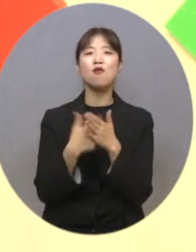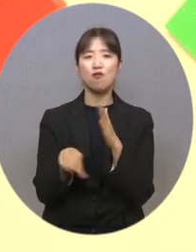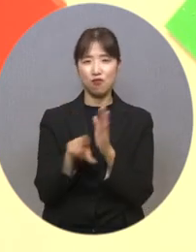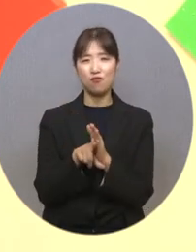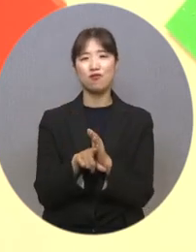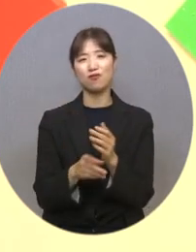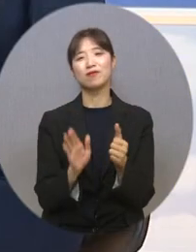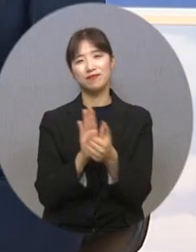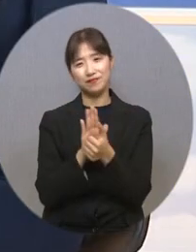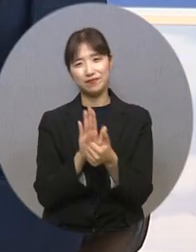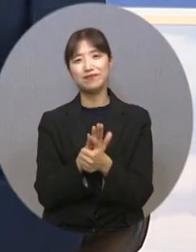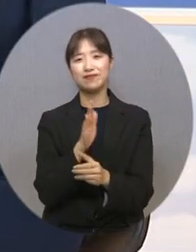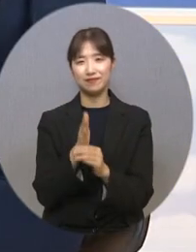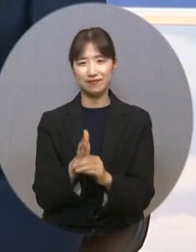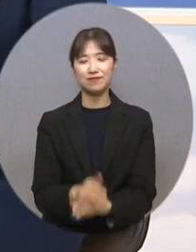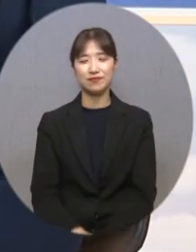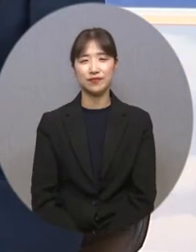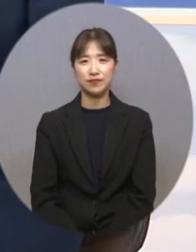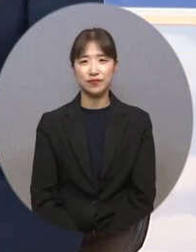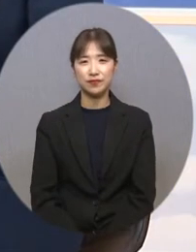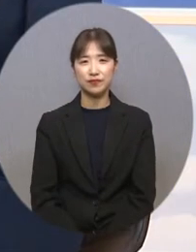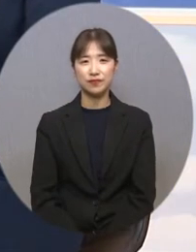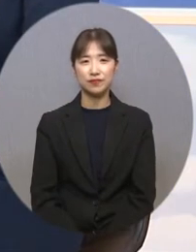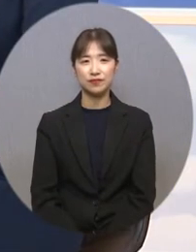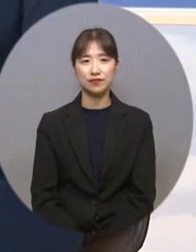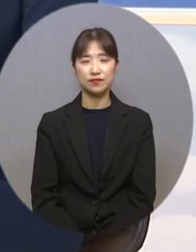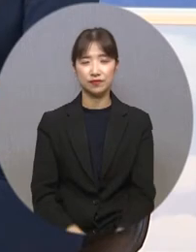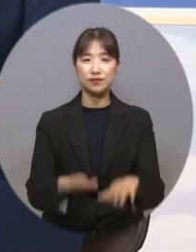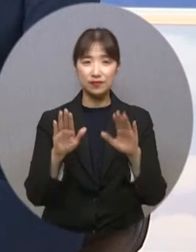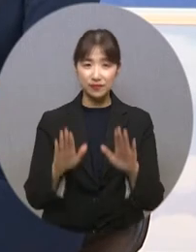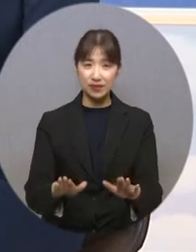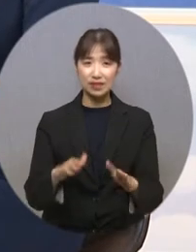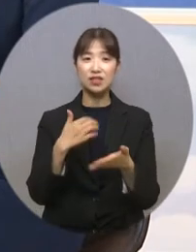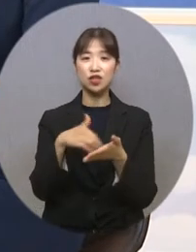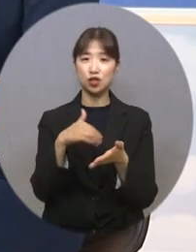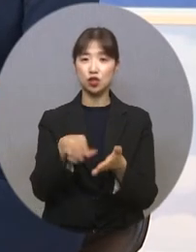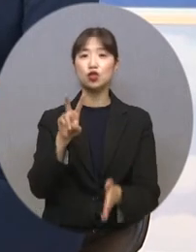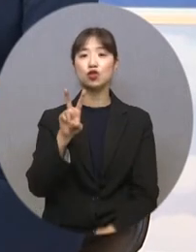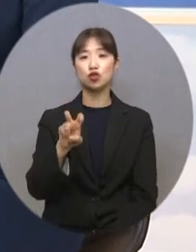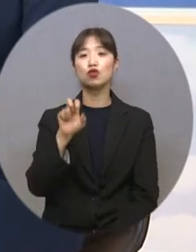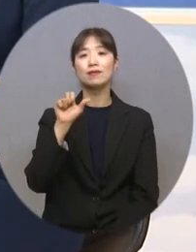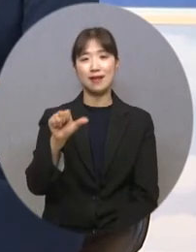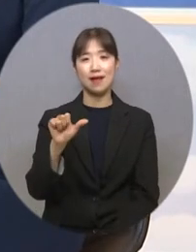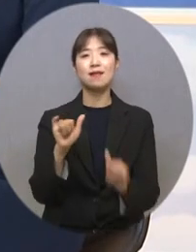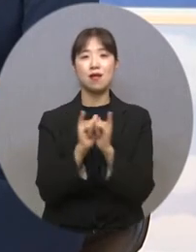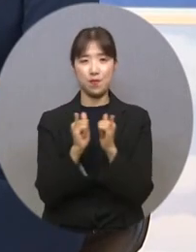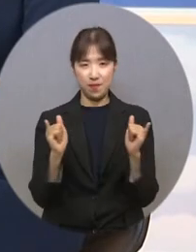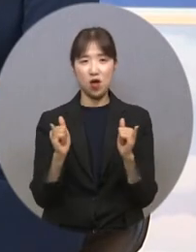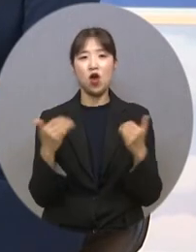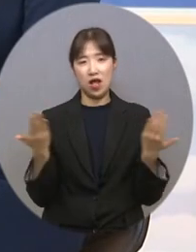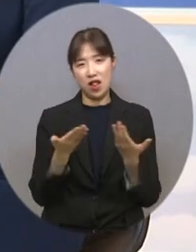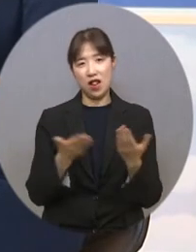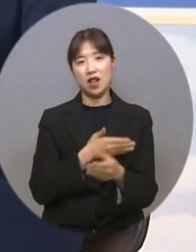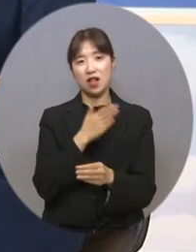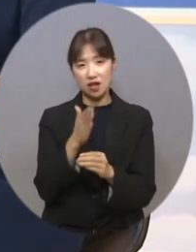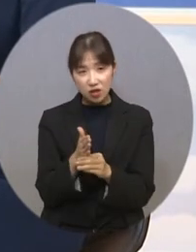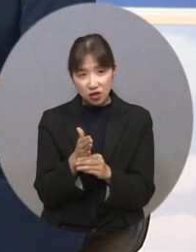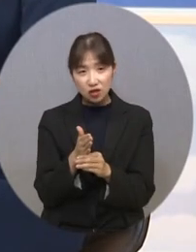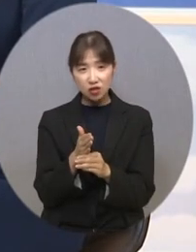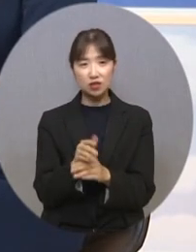수행을 도모하고 있습니다. 네. 현재 이제 25명의 근로장애인들이 종사하고 있는데요. 네.